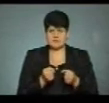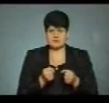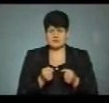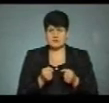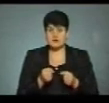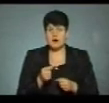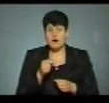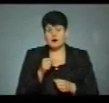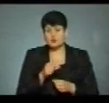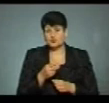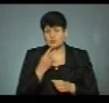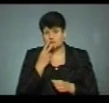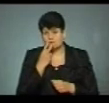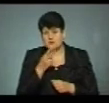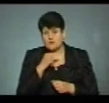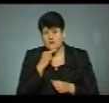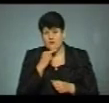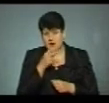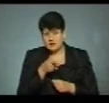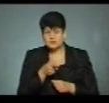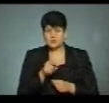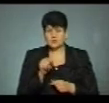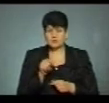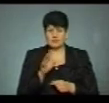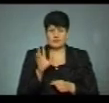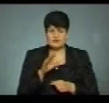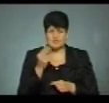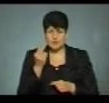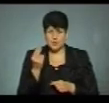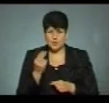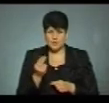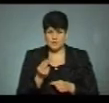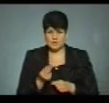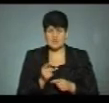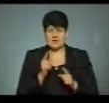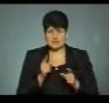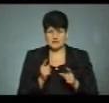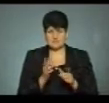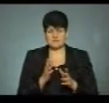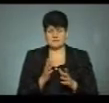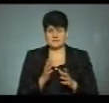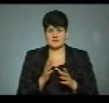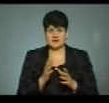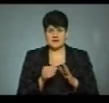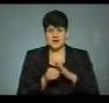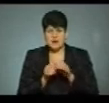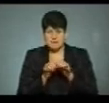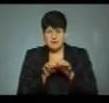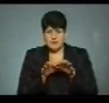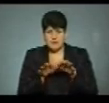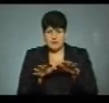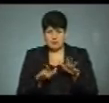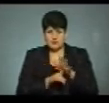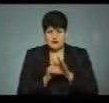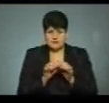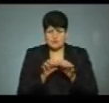Тут, якщо придивитися уважно камерою, то тут всі кольори радуги і навіть вже структура грибка, який почав